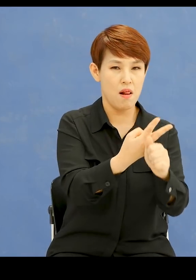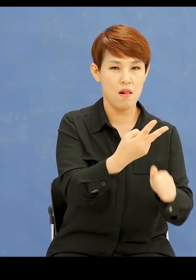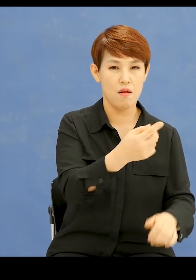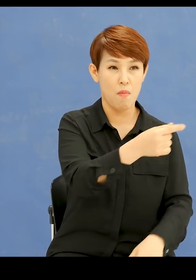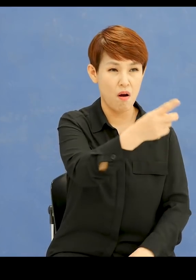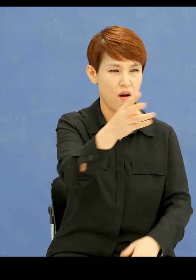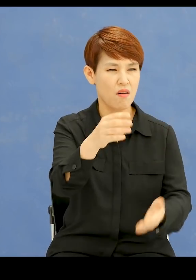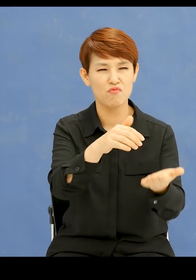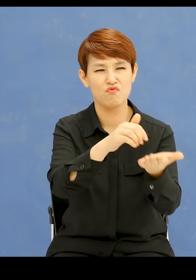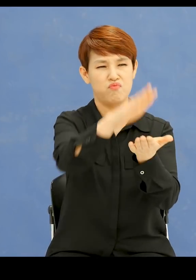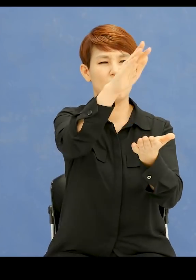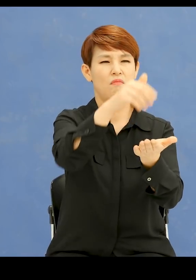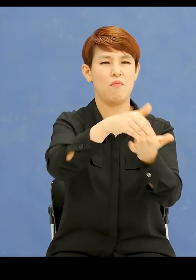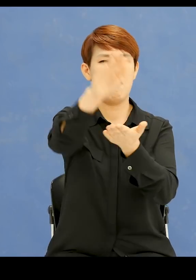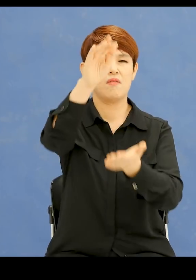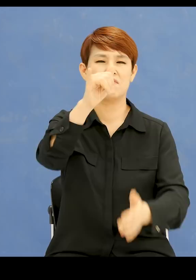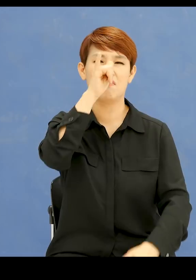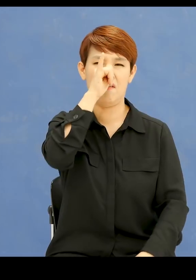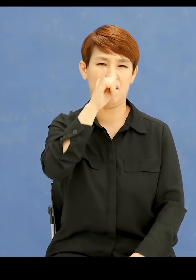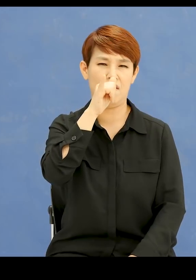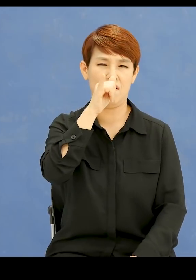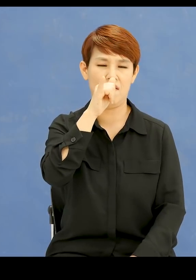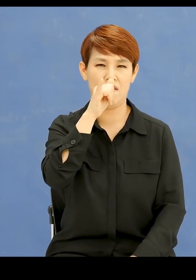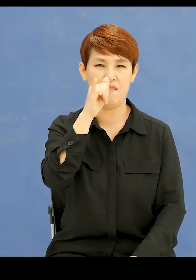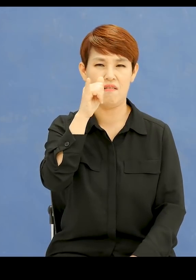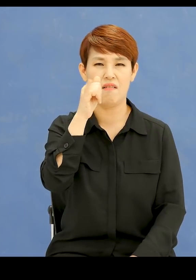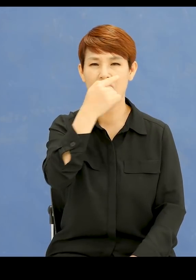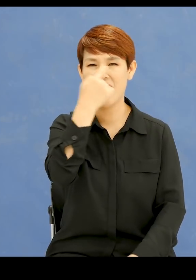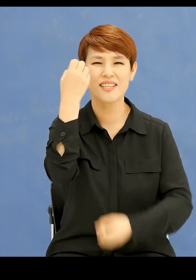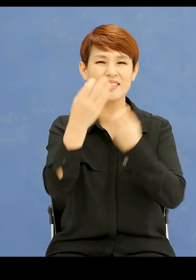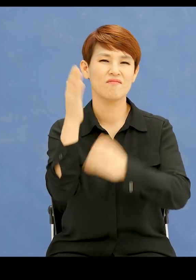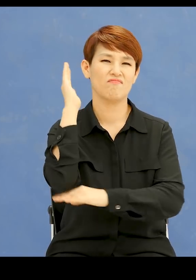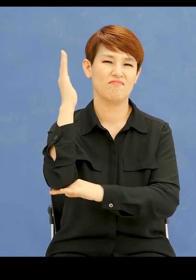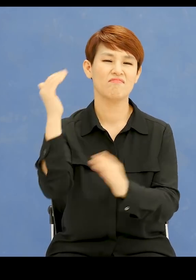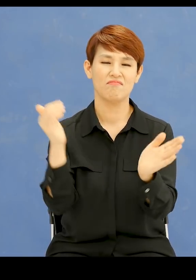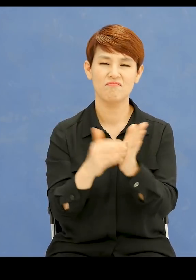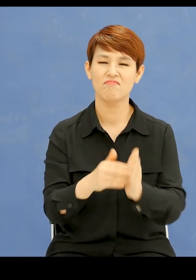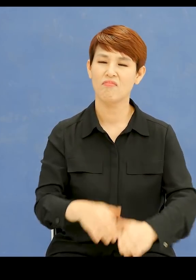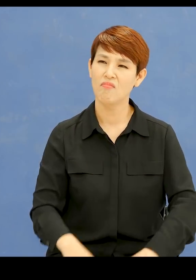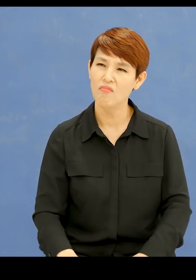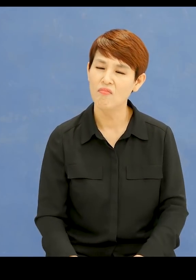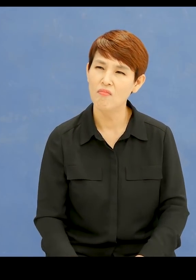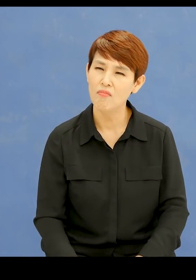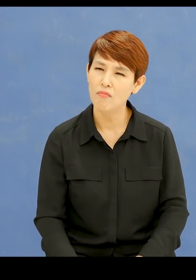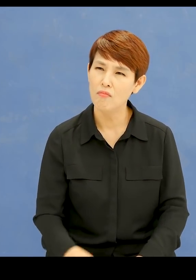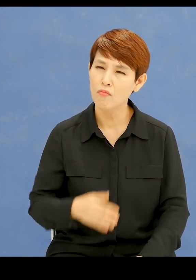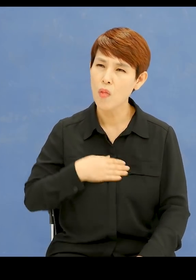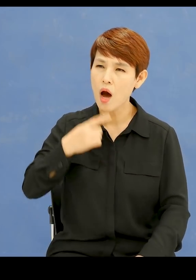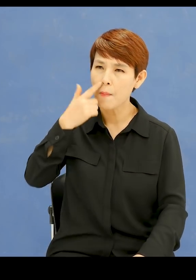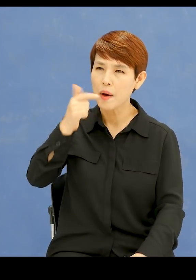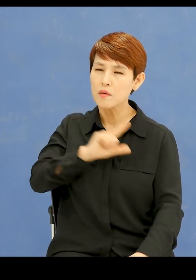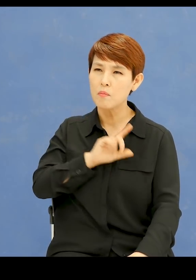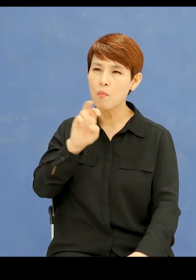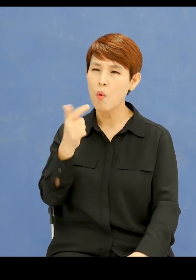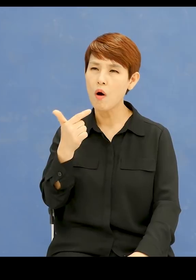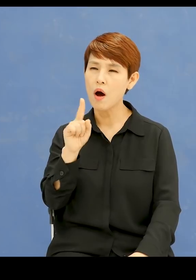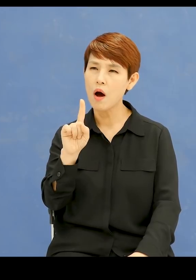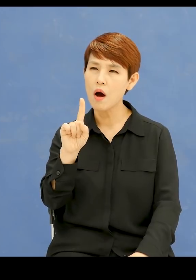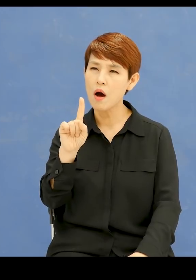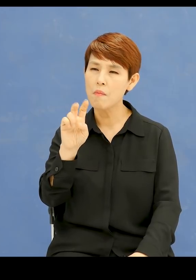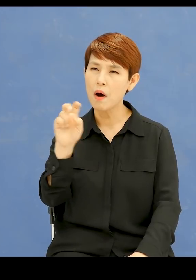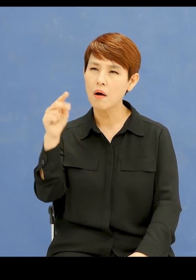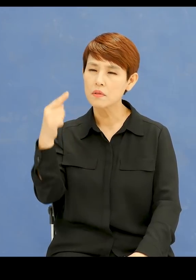몇 분은 이제 추방당한 분도 계시다라는 얘기를 제가 들었던 거예요. 그래서 제가 가만히 들으면서 우리 아버지가 모하메드